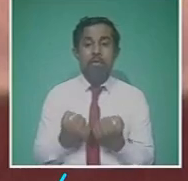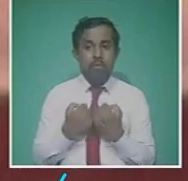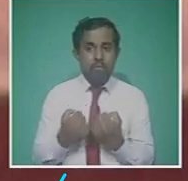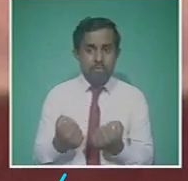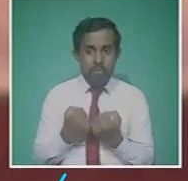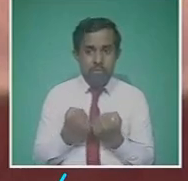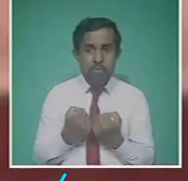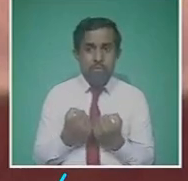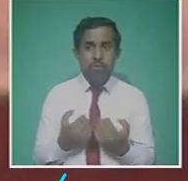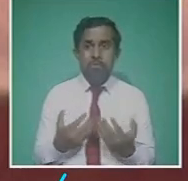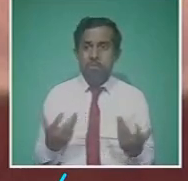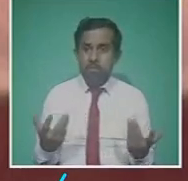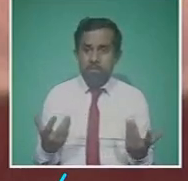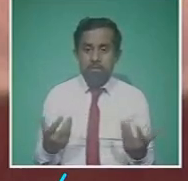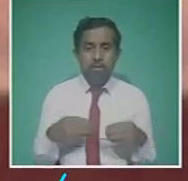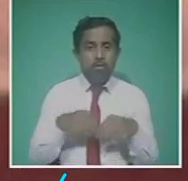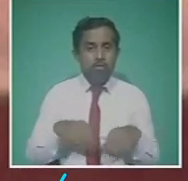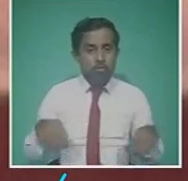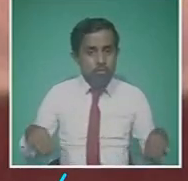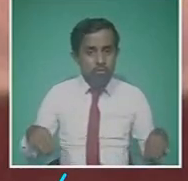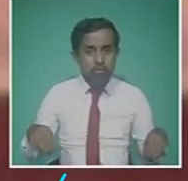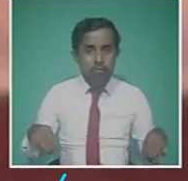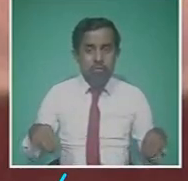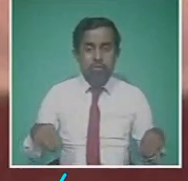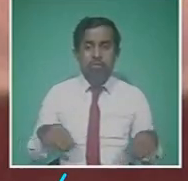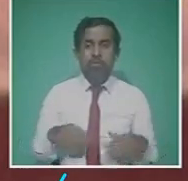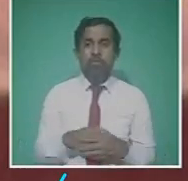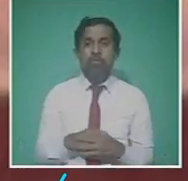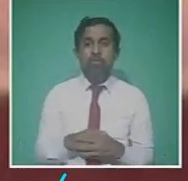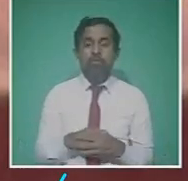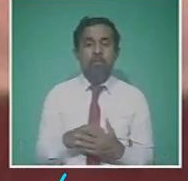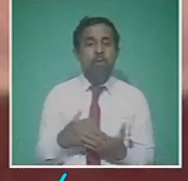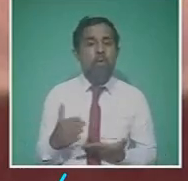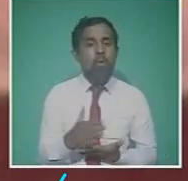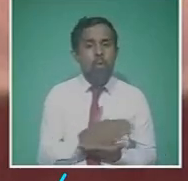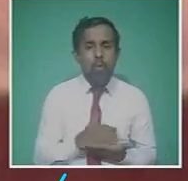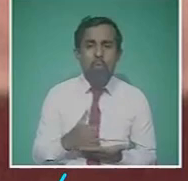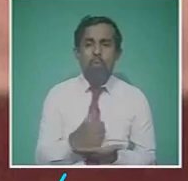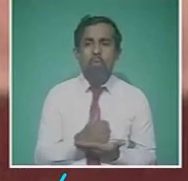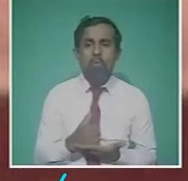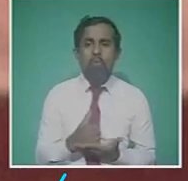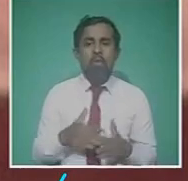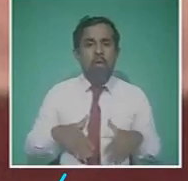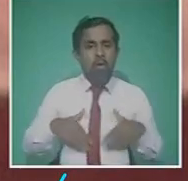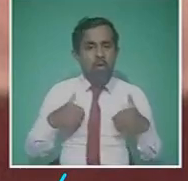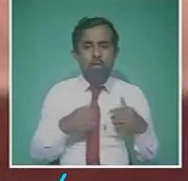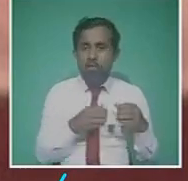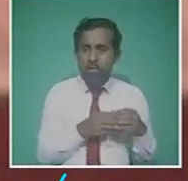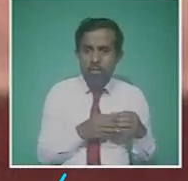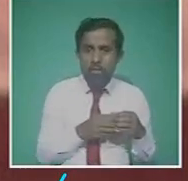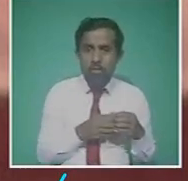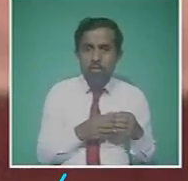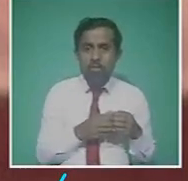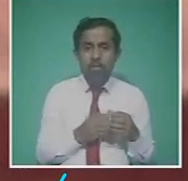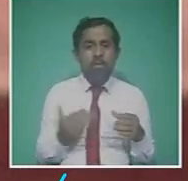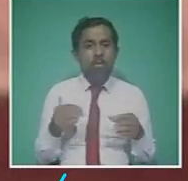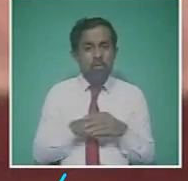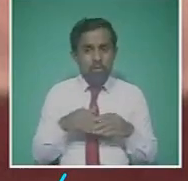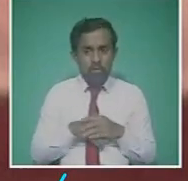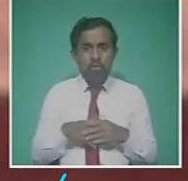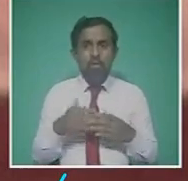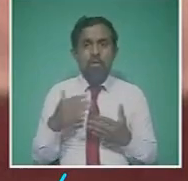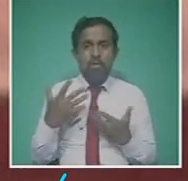ගමනාගමනය එහෙමත් නැත්නම් කෘෂිකර්මාන්තය එහෙමත් නැත්නම් මේ හැම දෙයකටම සෞඛ්‍ය අංශයට යම් කිසි දායකත්වයක්